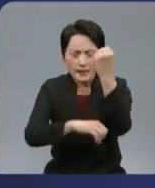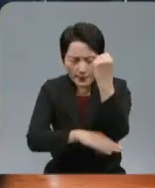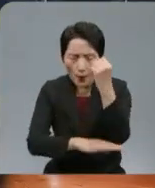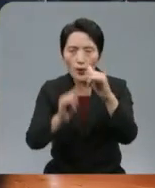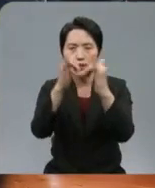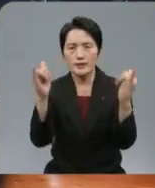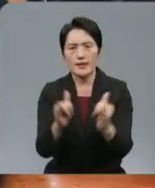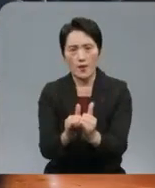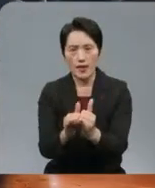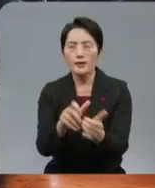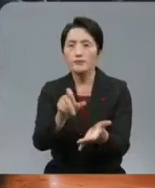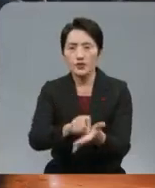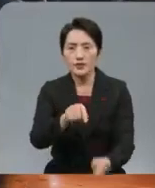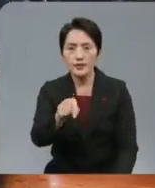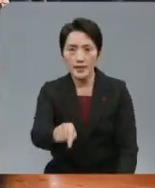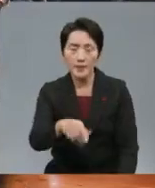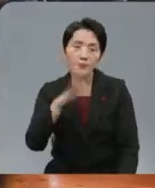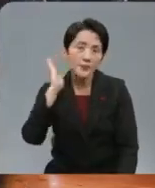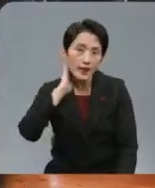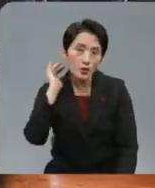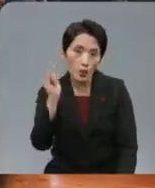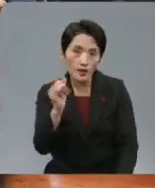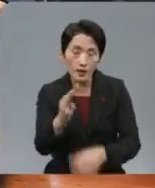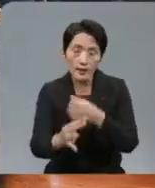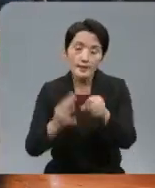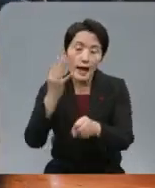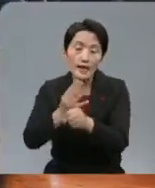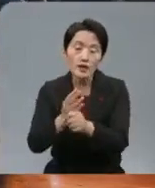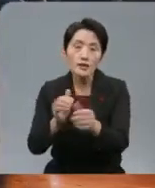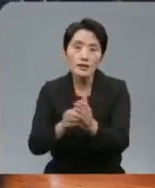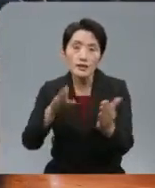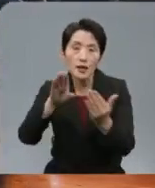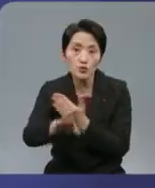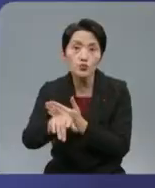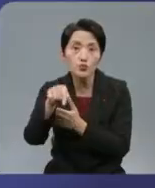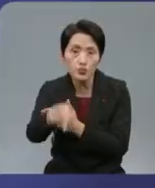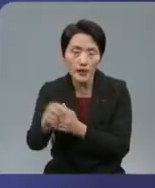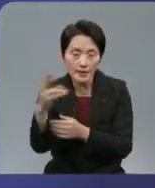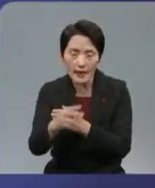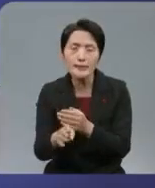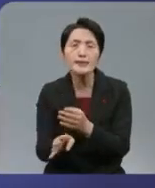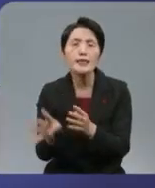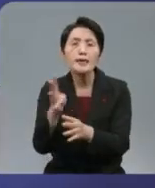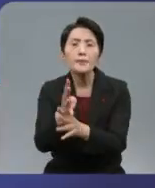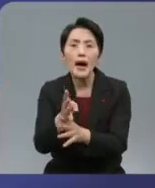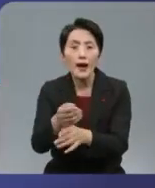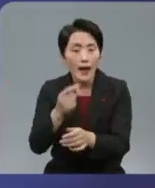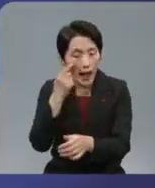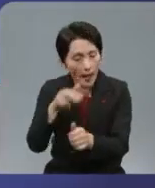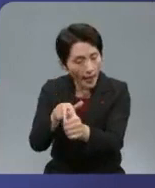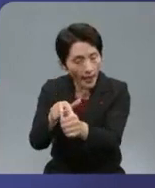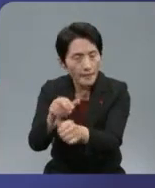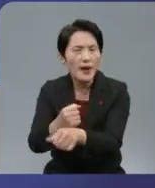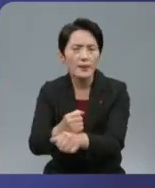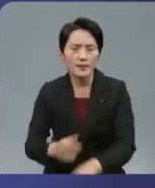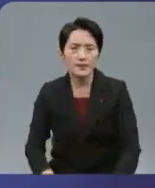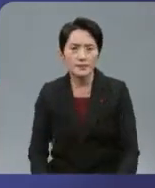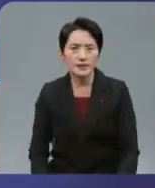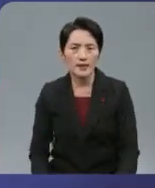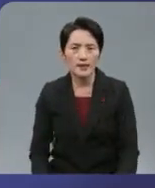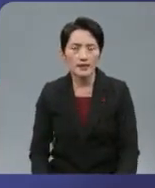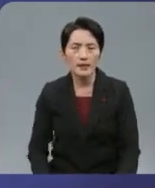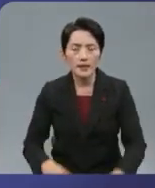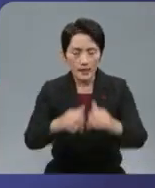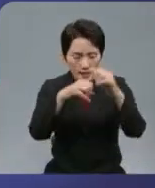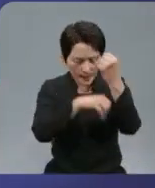Notfallplan im Wert von 30 Billionen von oder 24 Milliarden Dollar vor um die Krise beim auskommen der Menschen